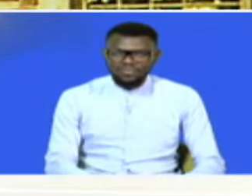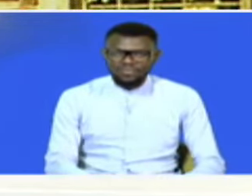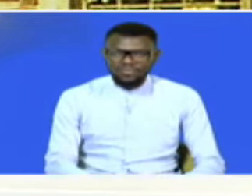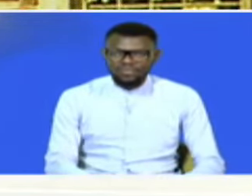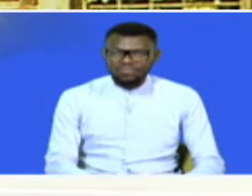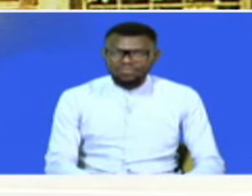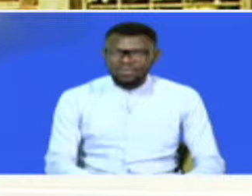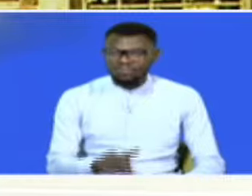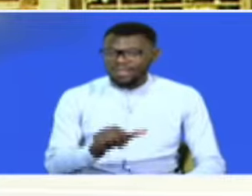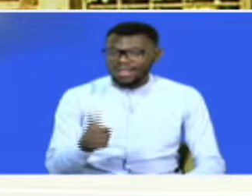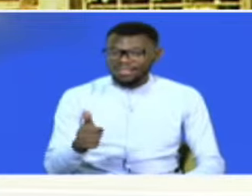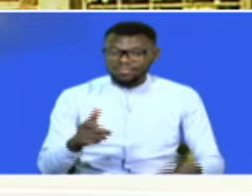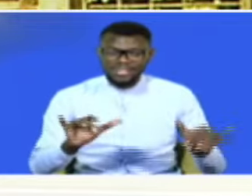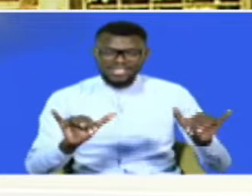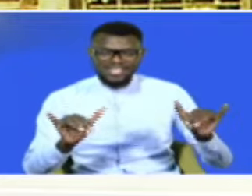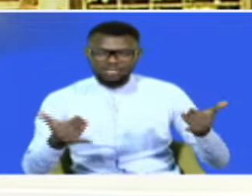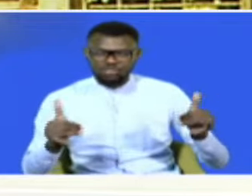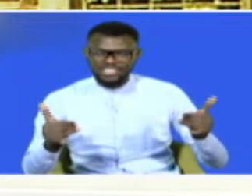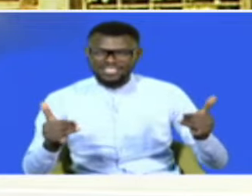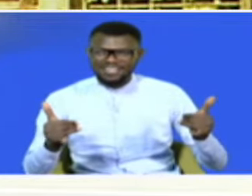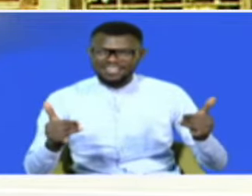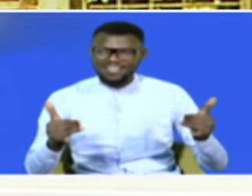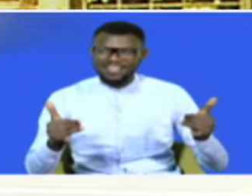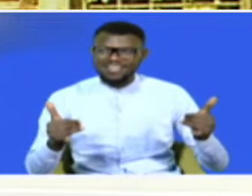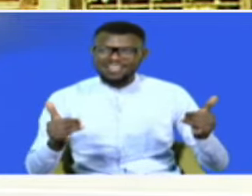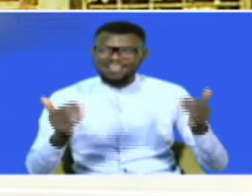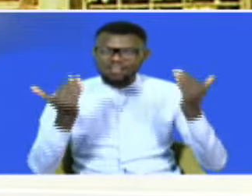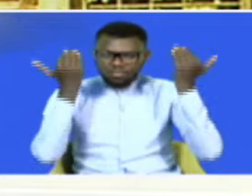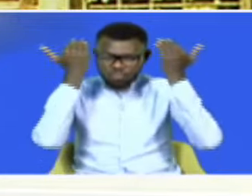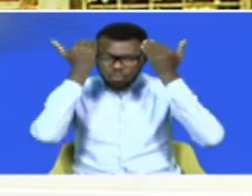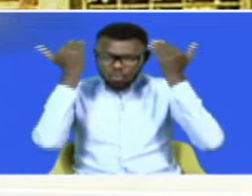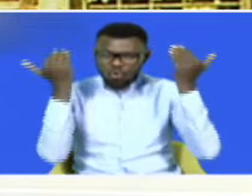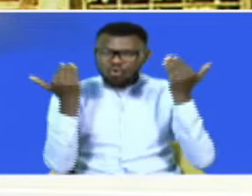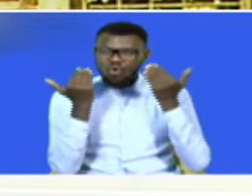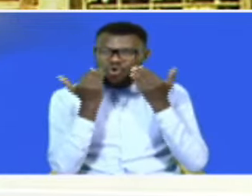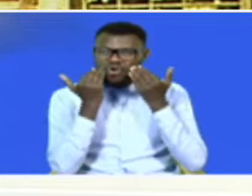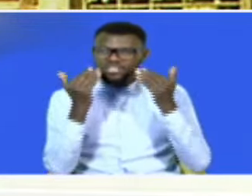Na taarifa nyingine ninayopokea hapa ni kwamba mahakama imetupilia mbali